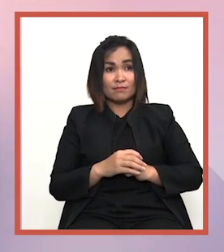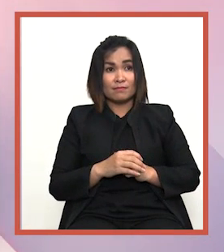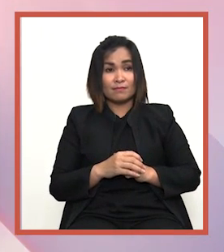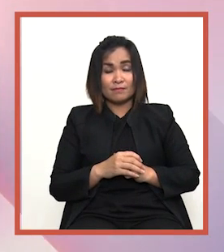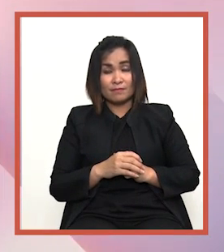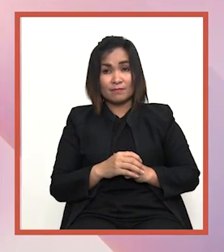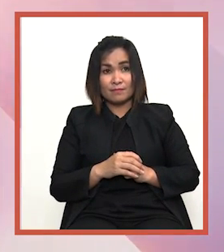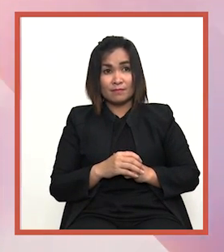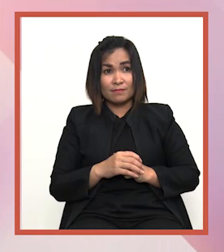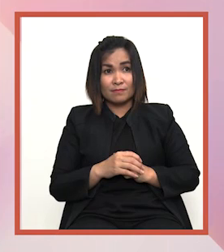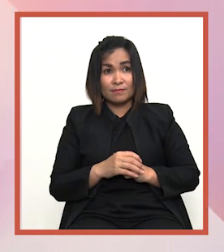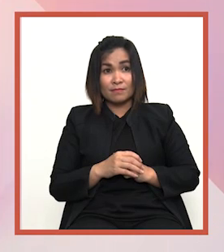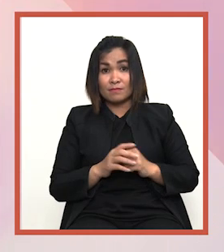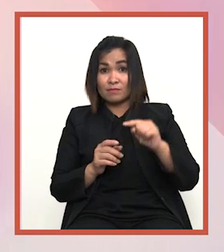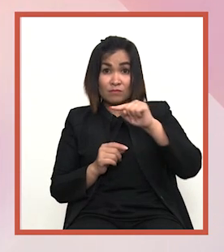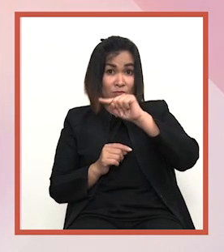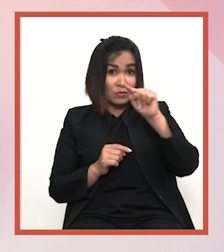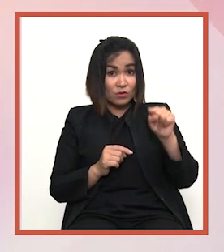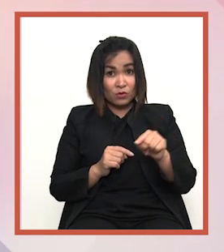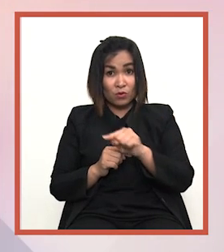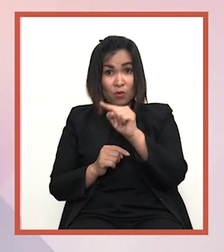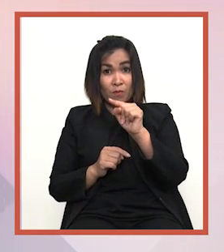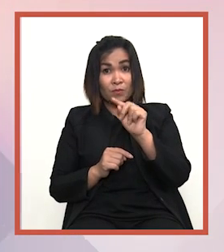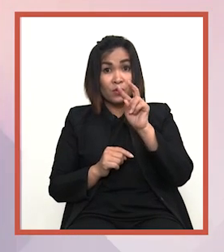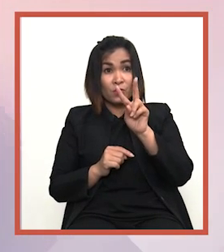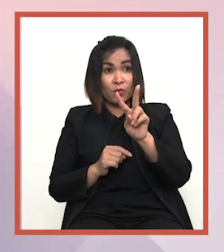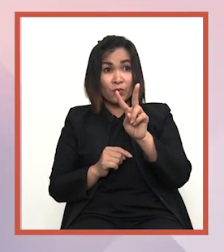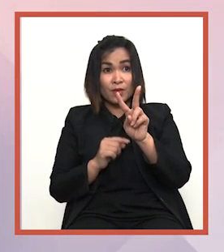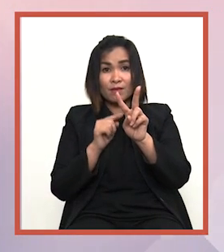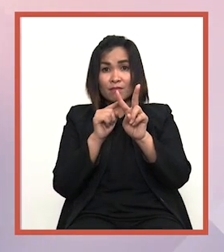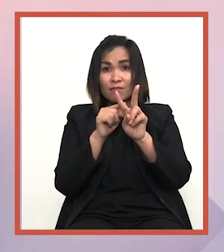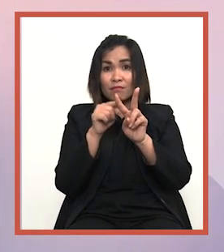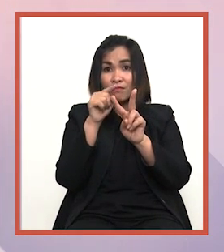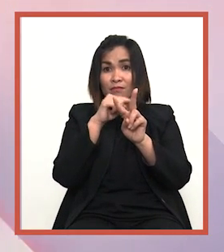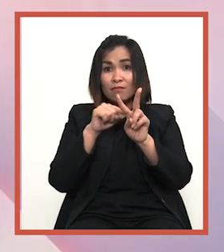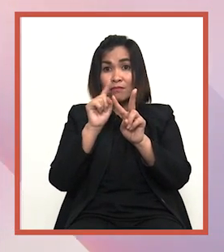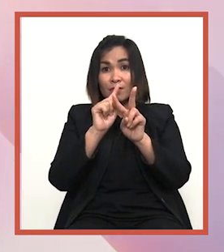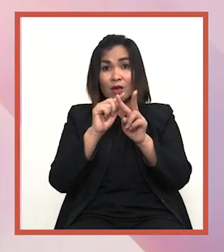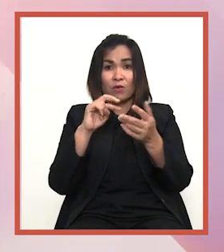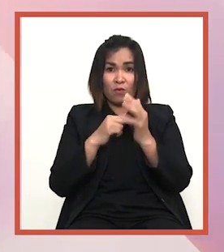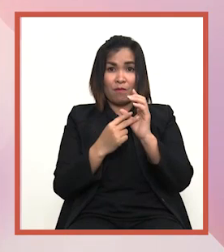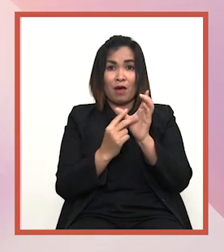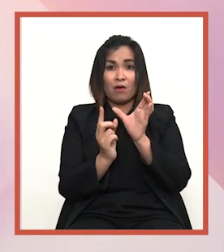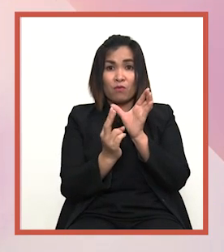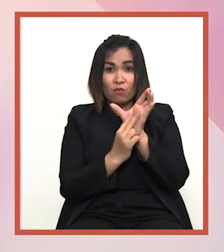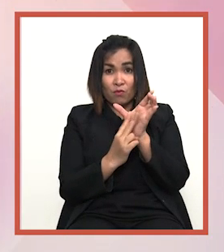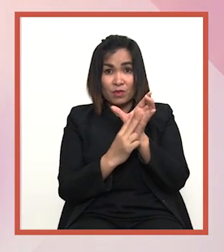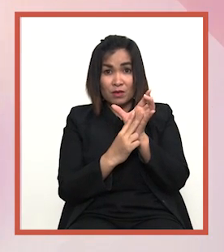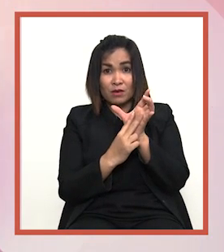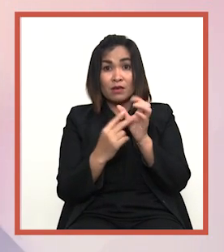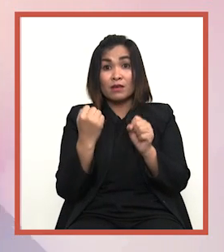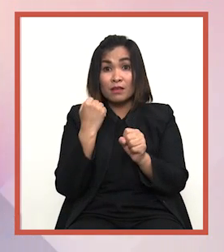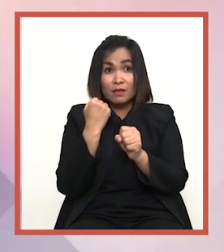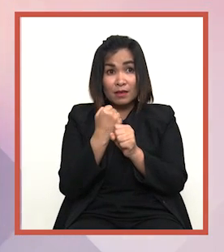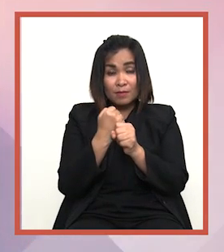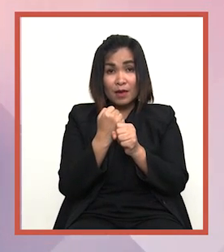จะมีลักษณะนะครับนะที่เป็นกลมๆแล้วก็มี V อยู่ตรงกลางนะครับให้แสดงให้เห็นว่ามันคือโวลต์มิเตอร์นะครับ ในแบบการทํางานและแ